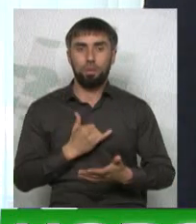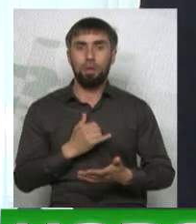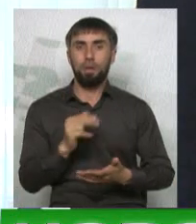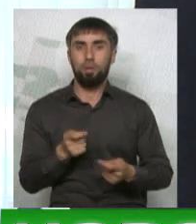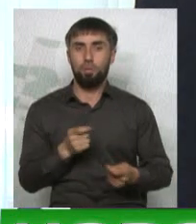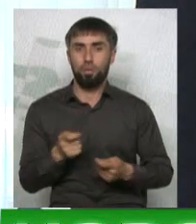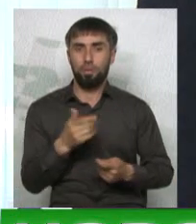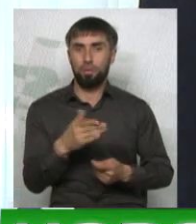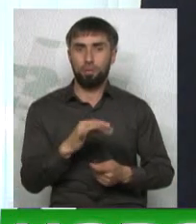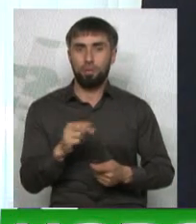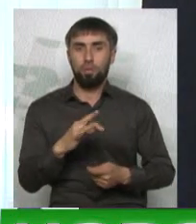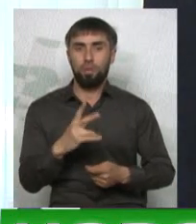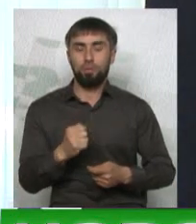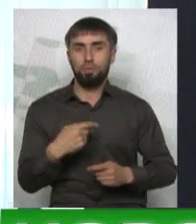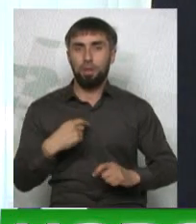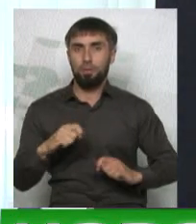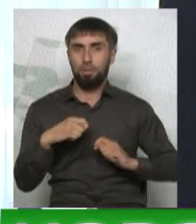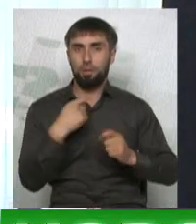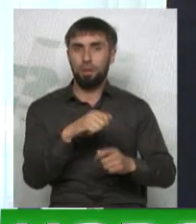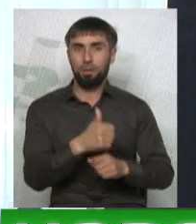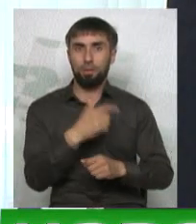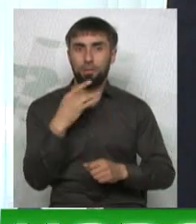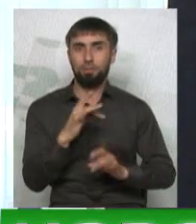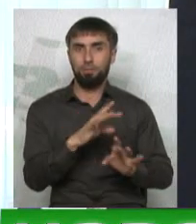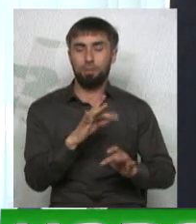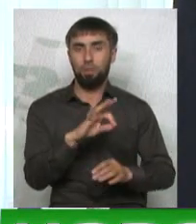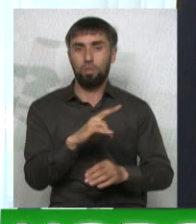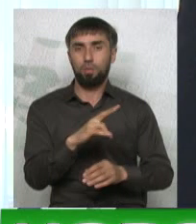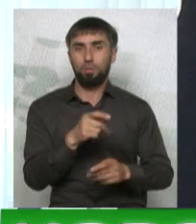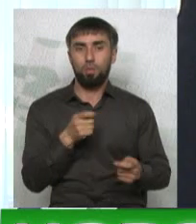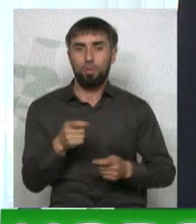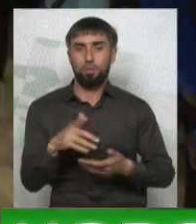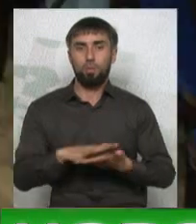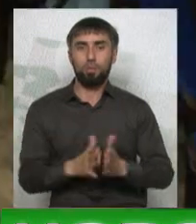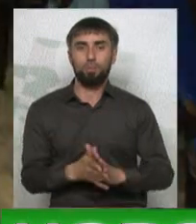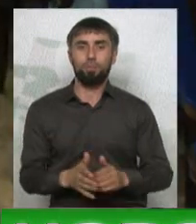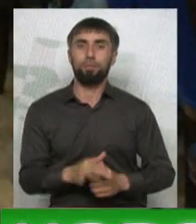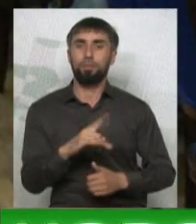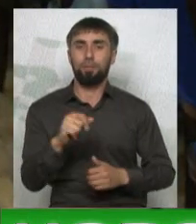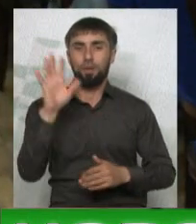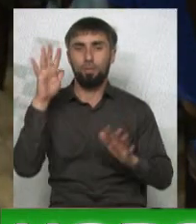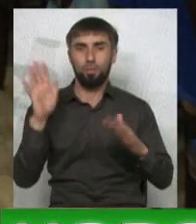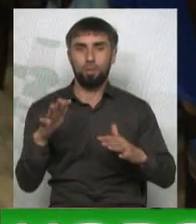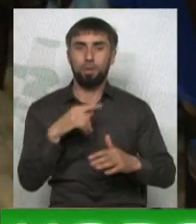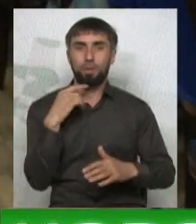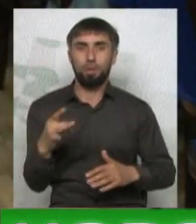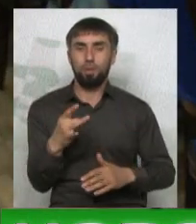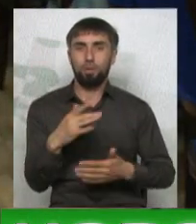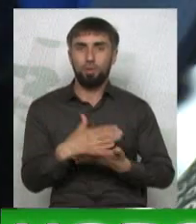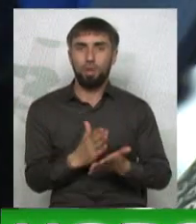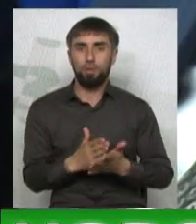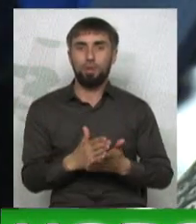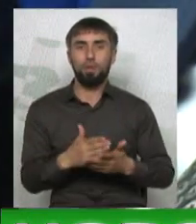у руководителя данного штаба, она предоставляется главе республики, и Махмуд Али Макширевич контролирует данную ситуацию. Из-за ливневых дождей в Ингушетии